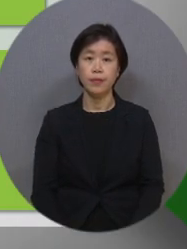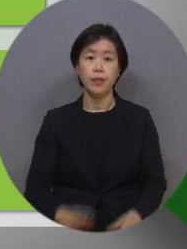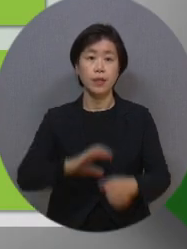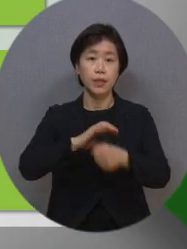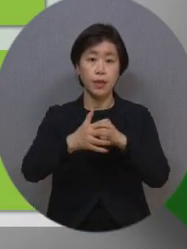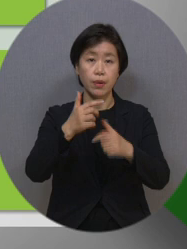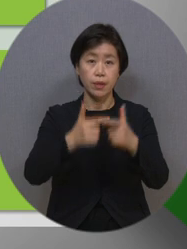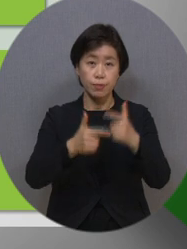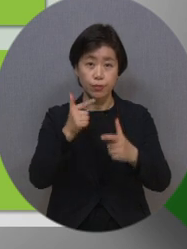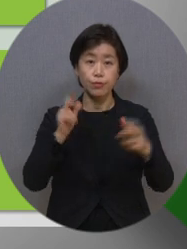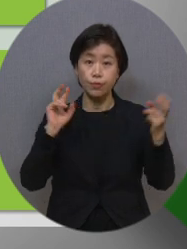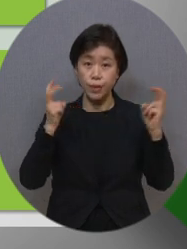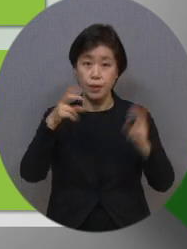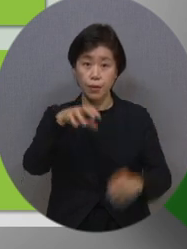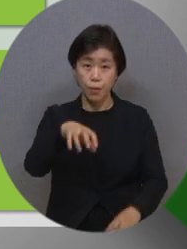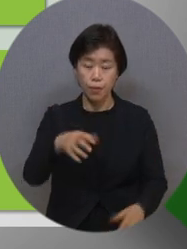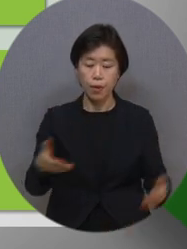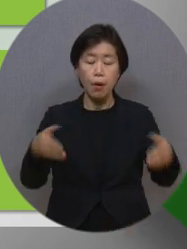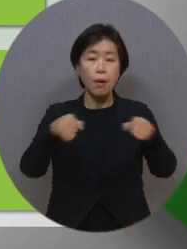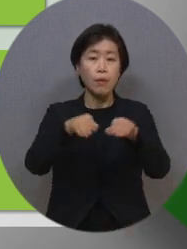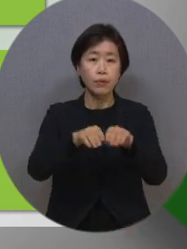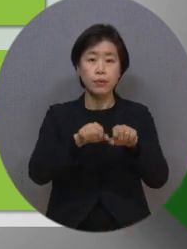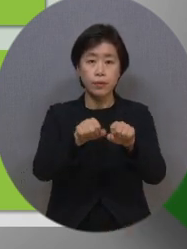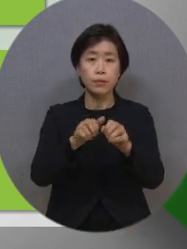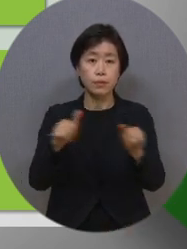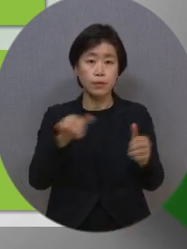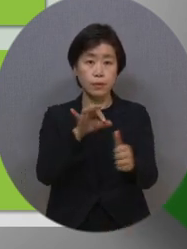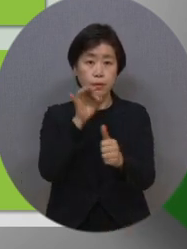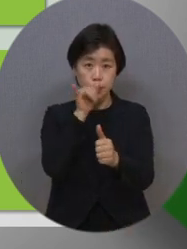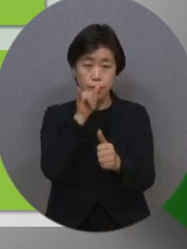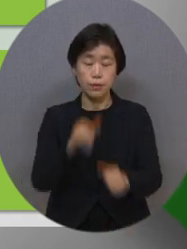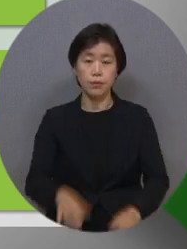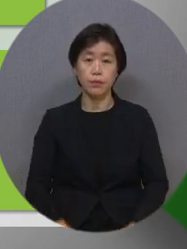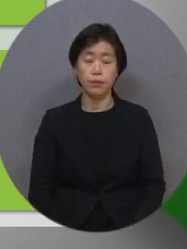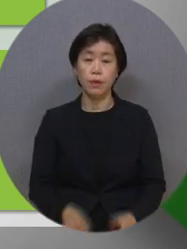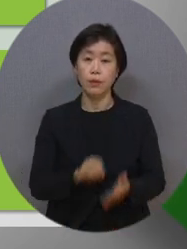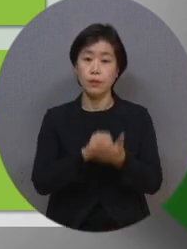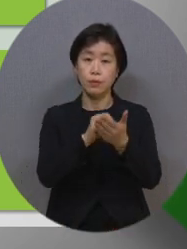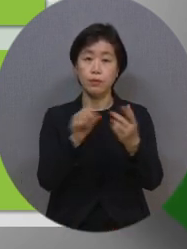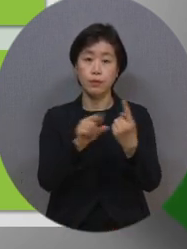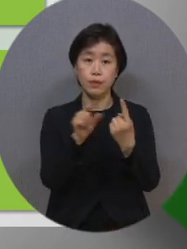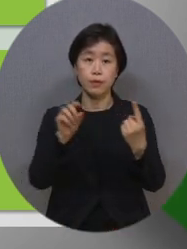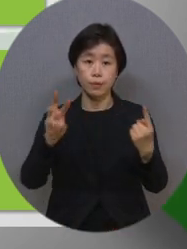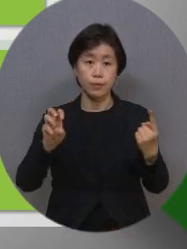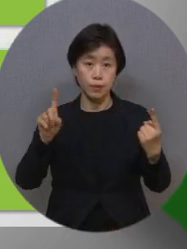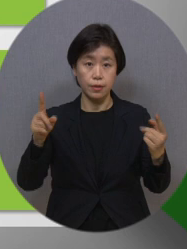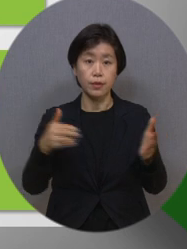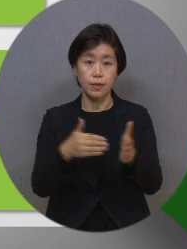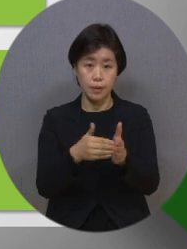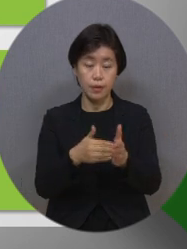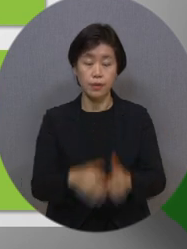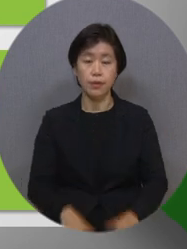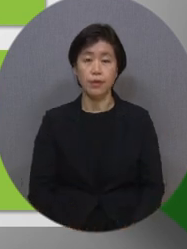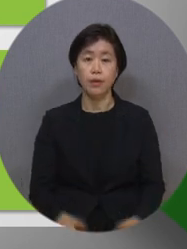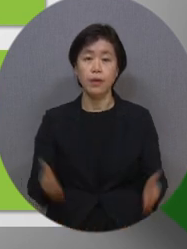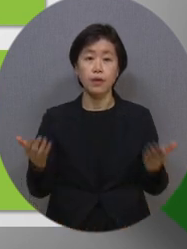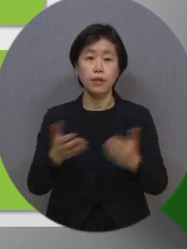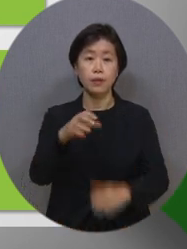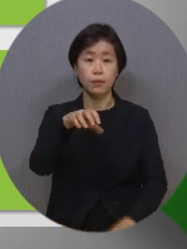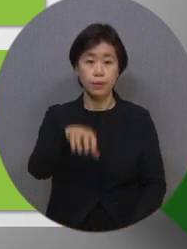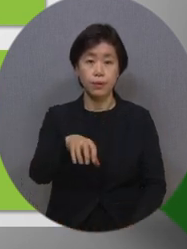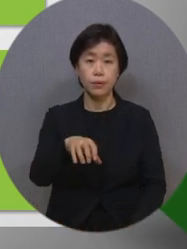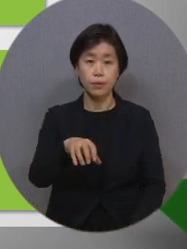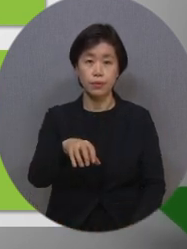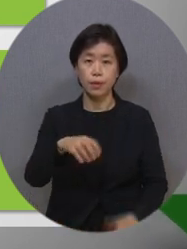주식회사 사과나무에서 건물 청소원을 모집합니다. 접수 마감일은 1월 31일까지며